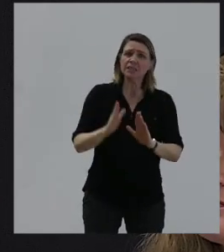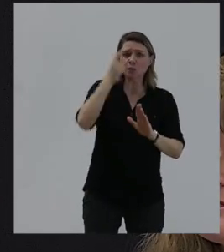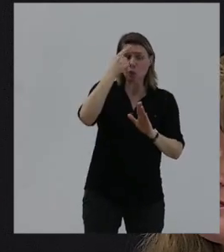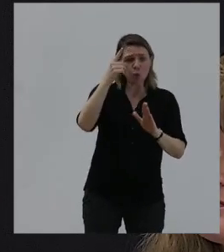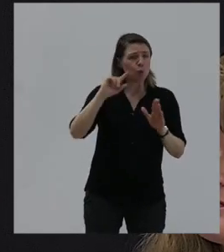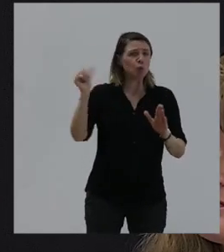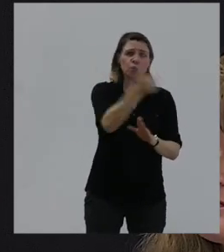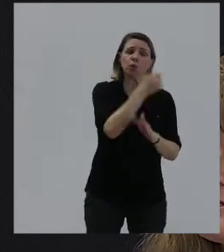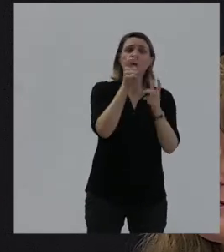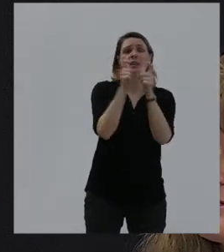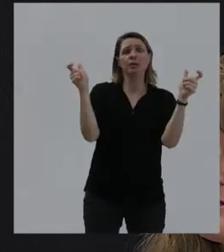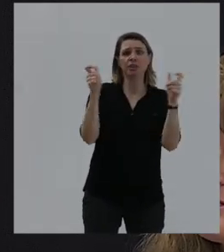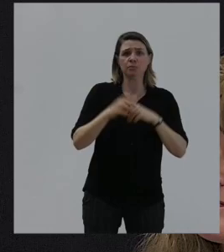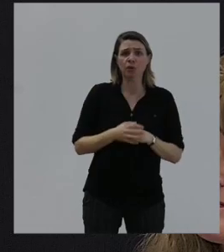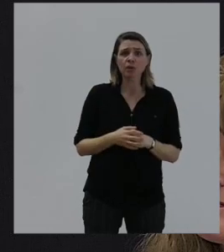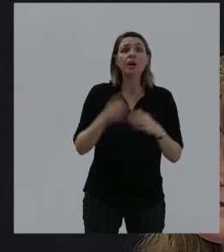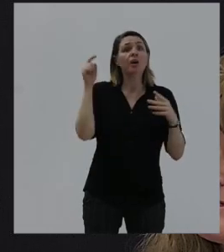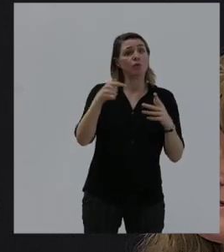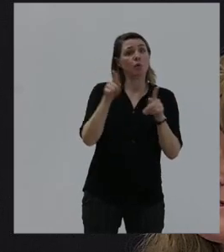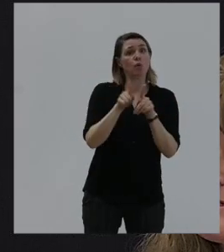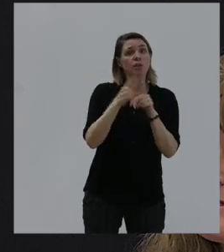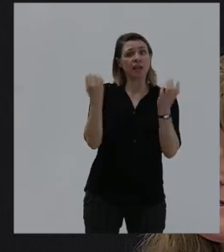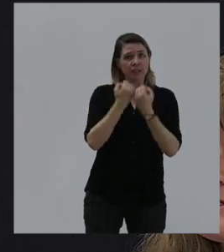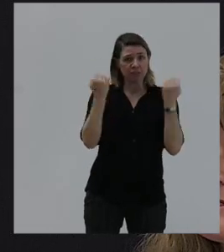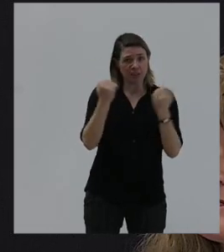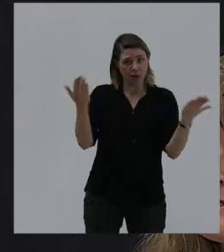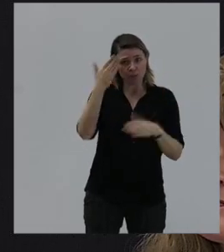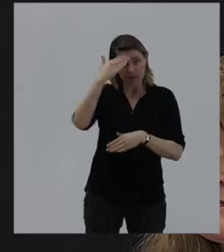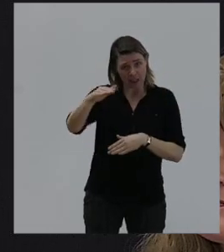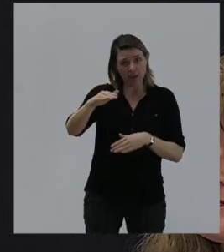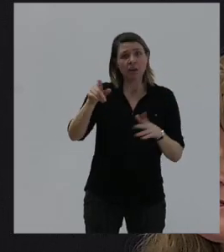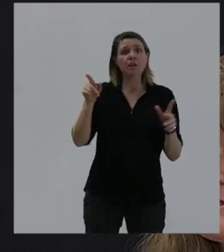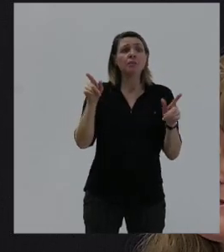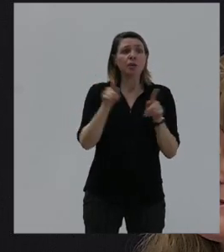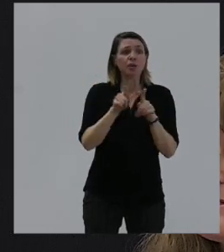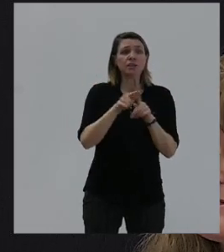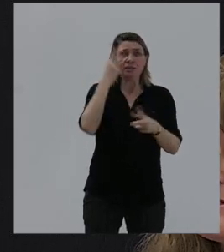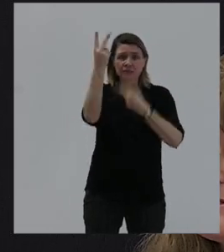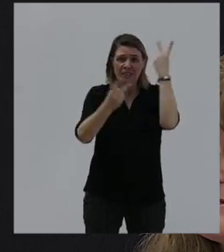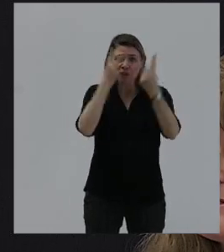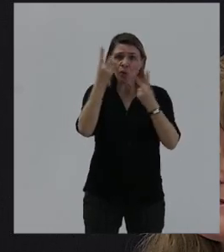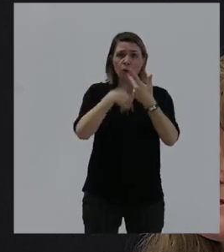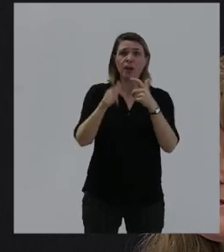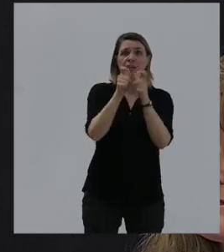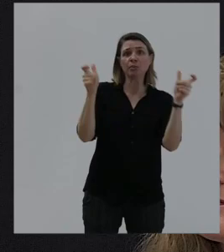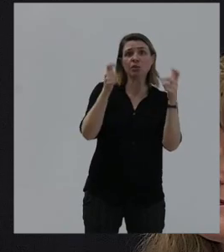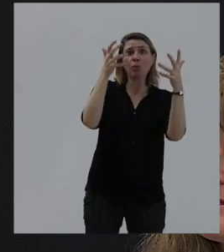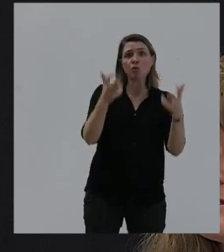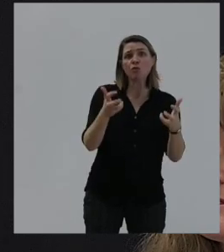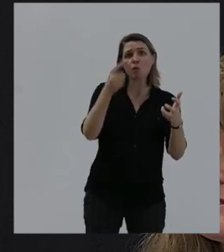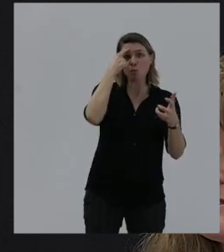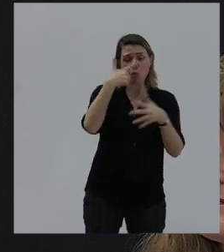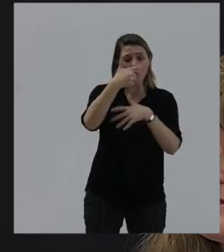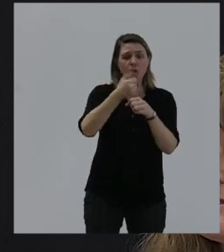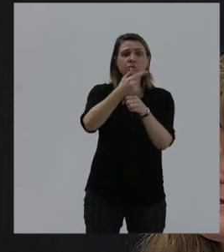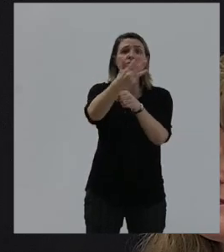établissement. Il en va bien sûr de notre attractivité, nous le savons tous. Il en va ensuite de la vision de l'établissement que nous souhaitons porter pour les